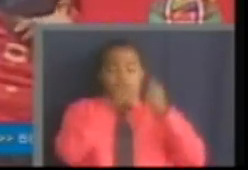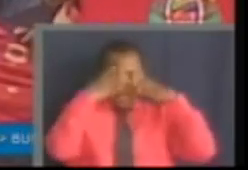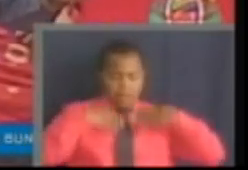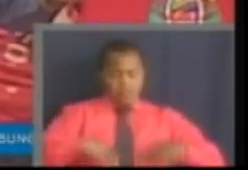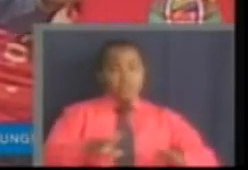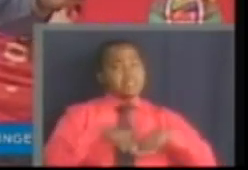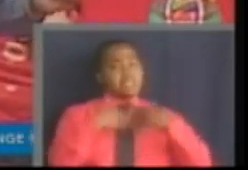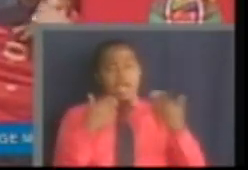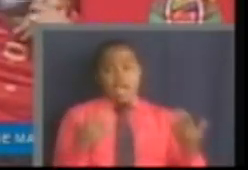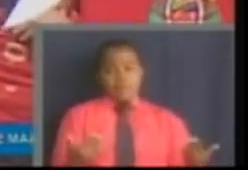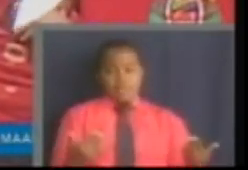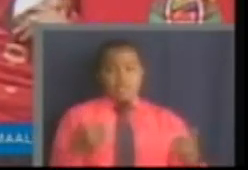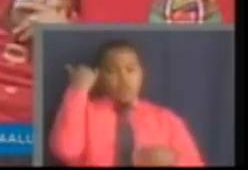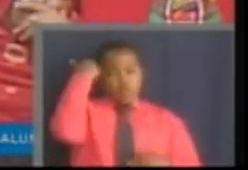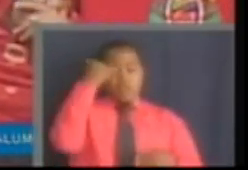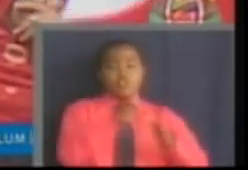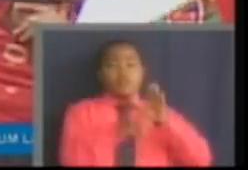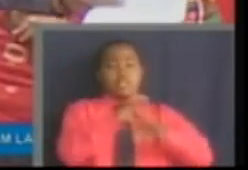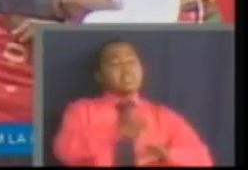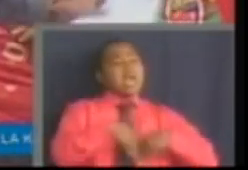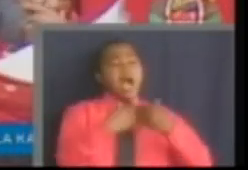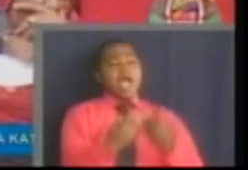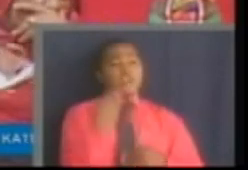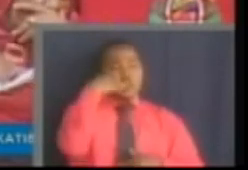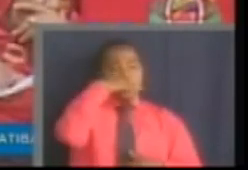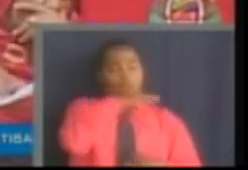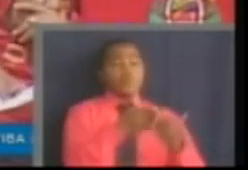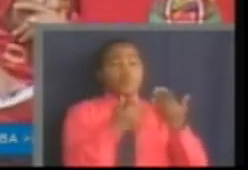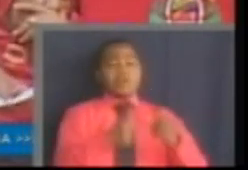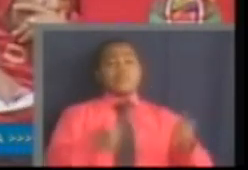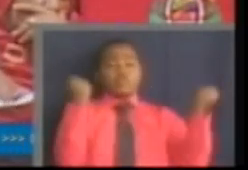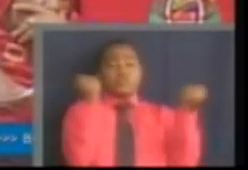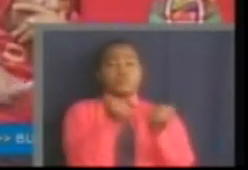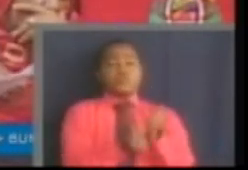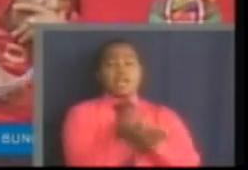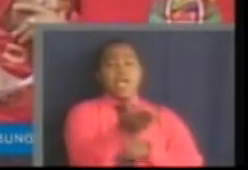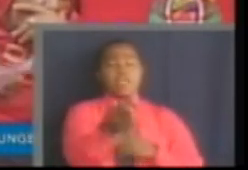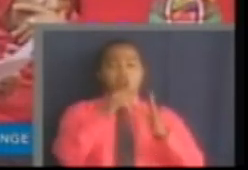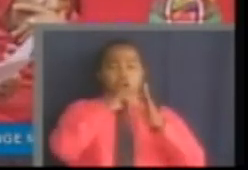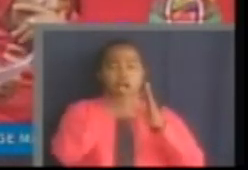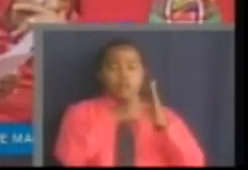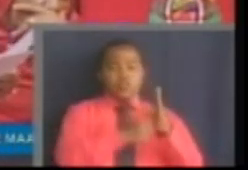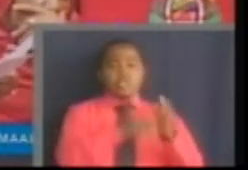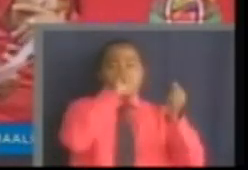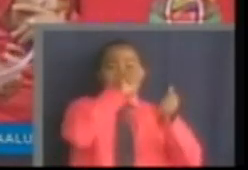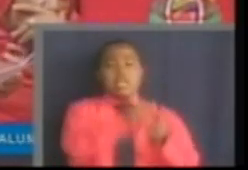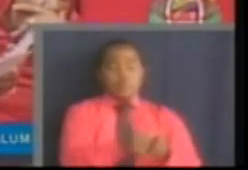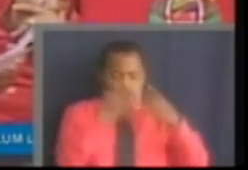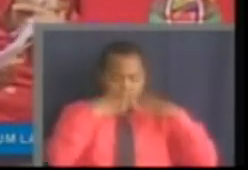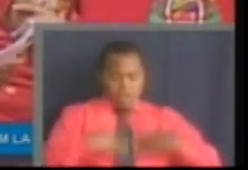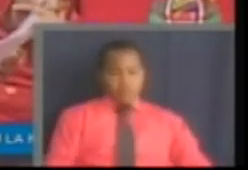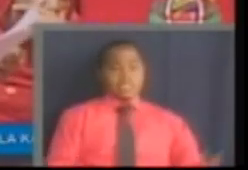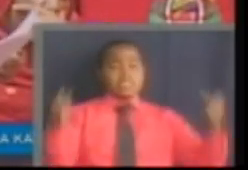hizi, na mheshimiwa mwenyekiti naona hayana umuhimu, kwa sababu tulipotunga hii kanuni, ilipotungwa hoja ya mavazi ilibuka hapa,